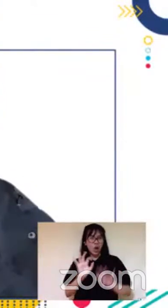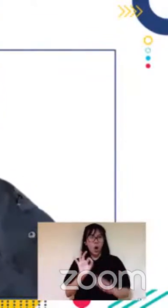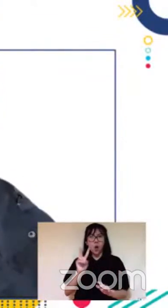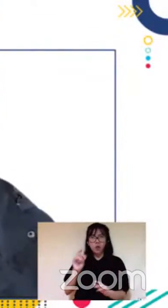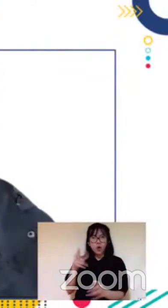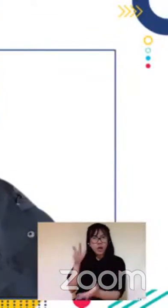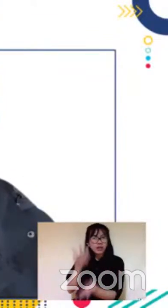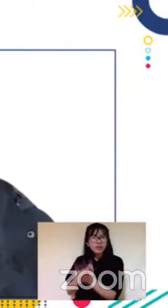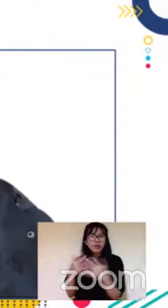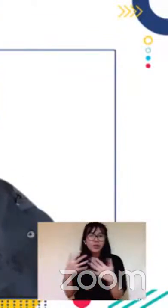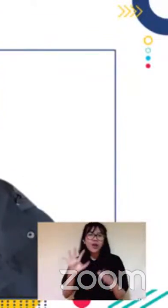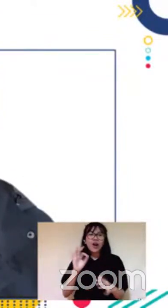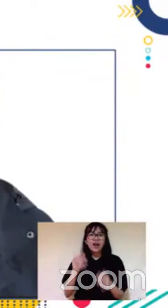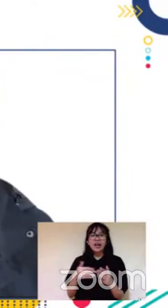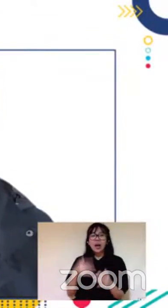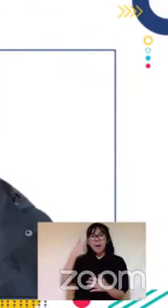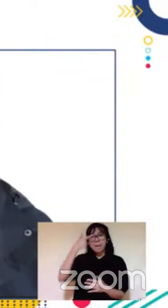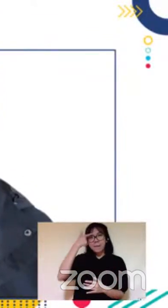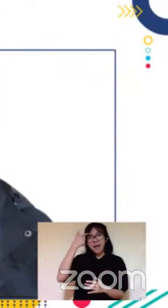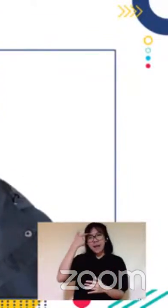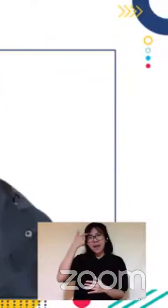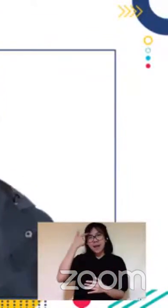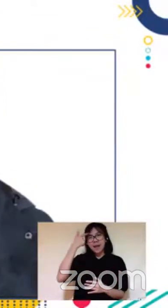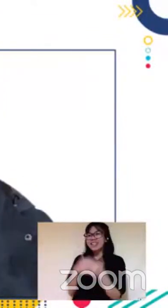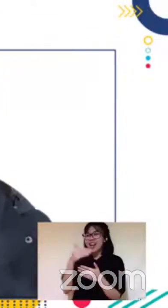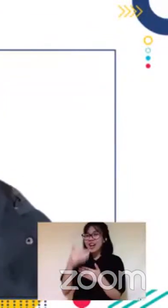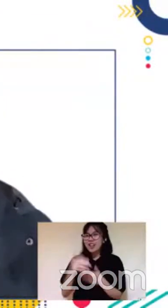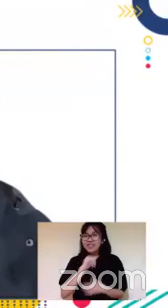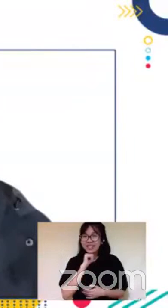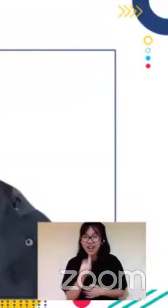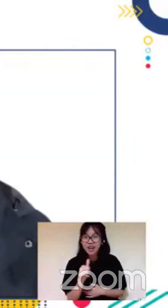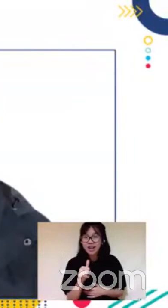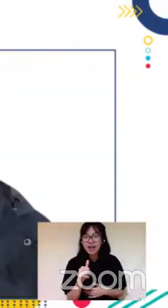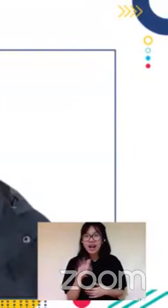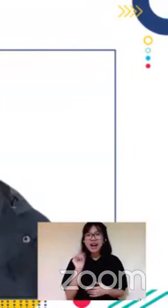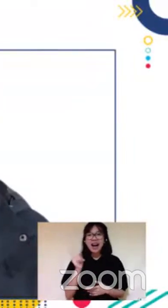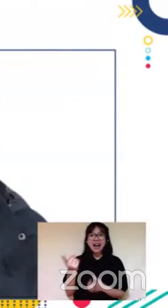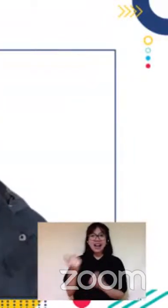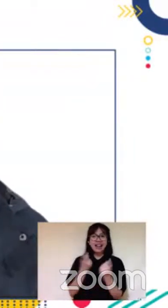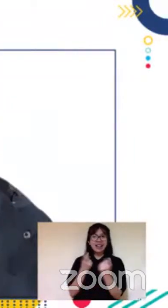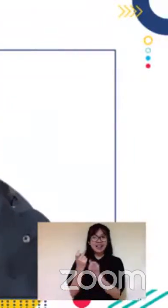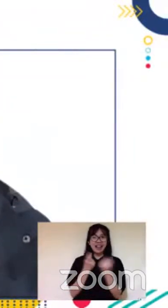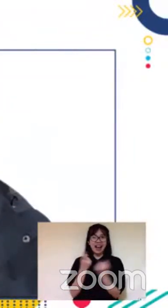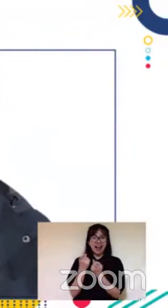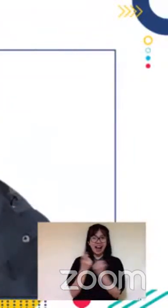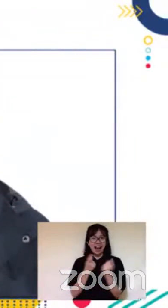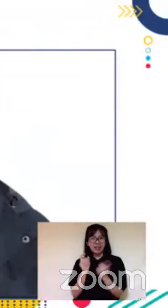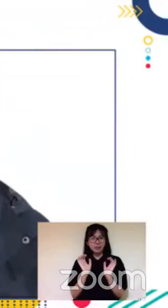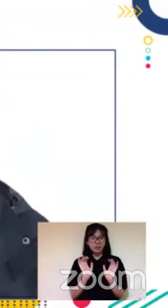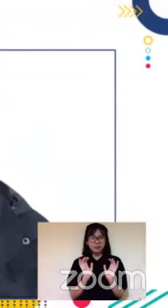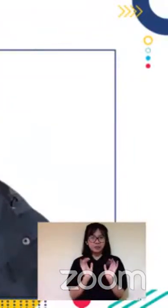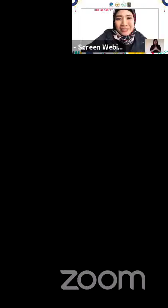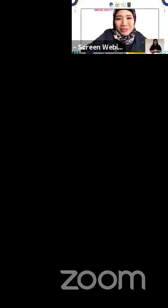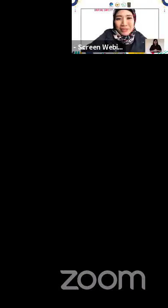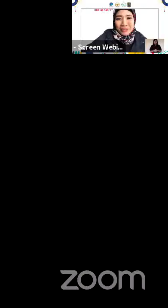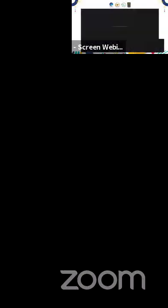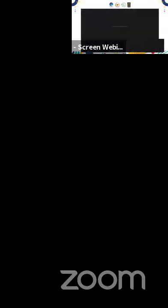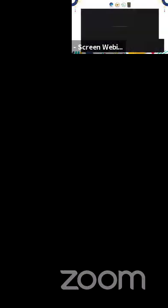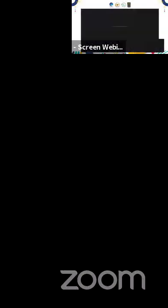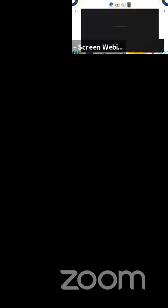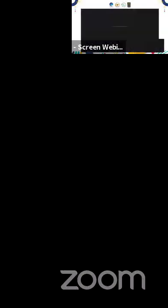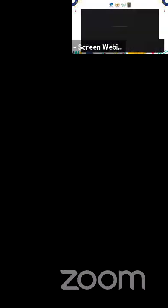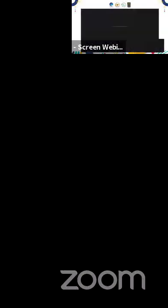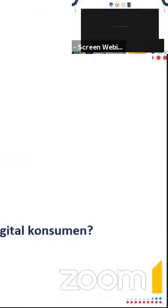Oke, pelajaran berikutnya ini kita segera menanti melalui pertanyaan dari teman-teman sendiri. Ini akan jadi pelajaran buat kita semua. Silahkan pertanyaan berikutnya.